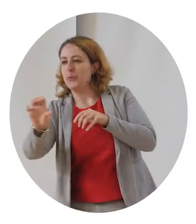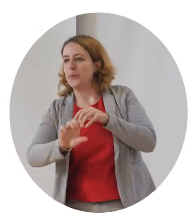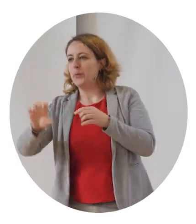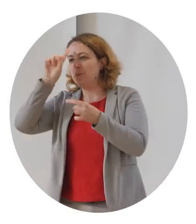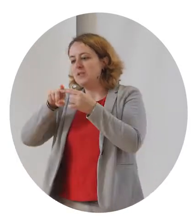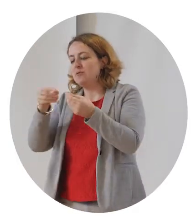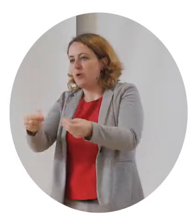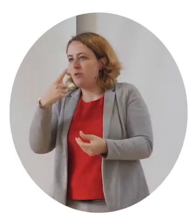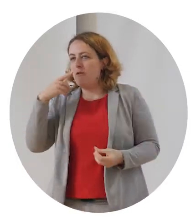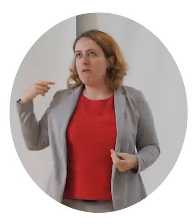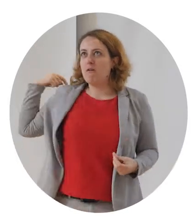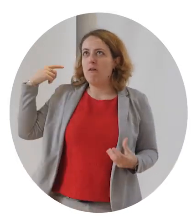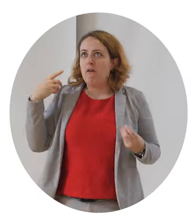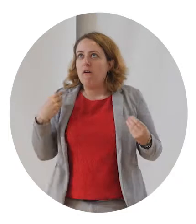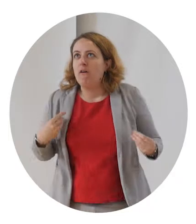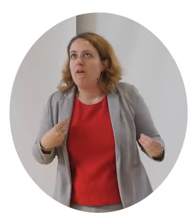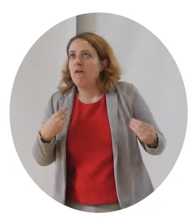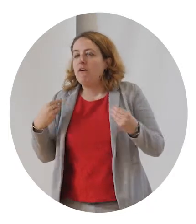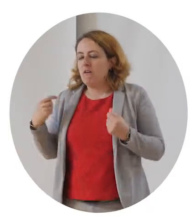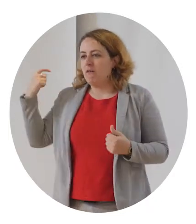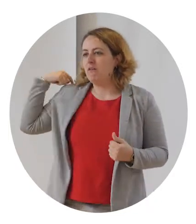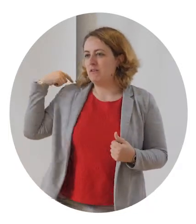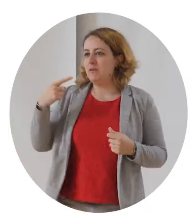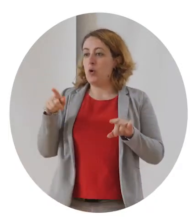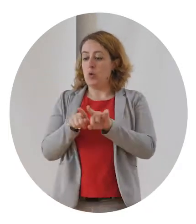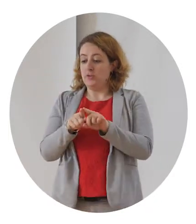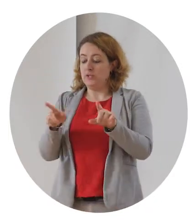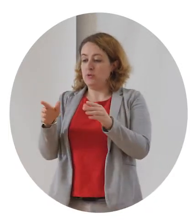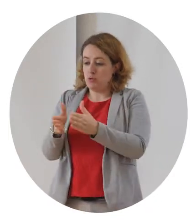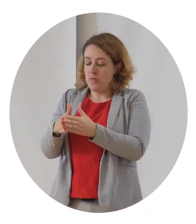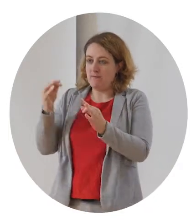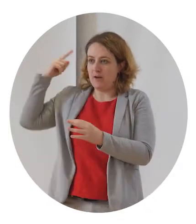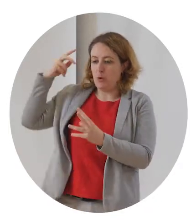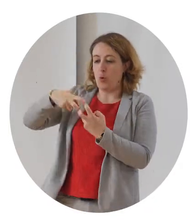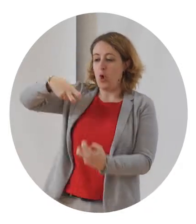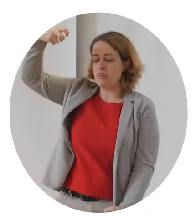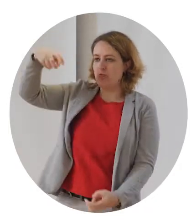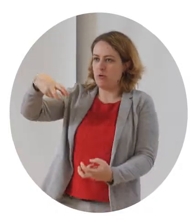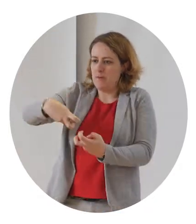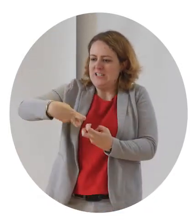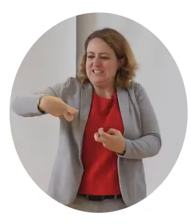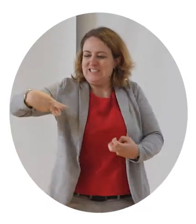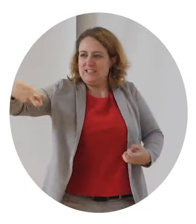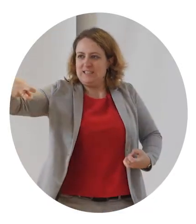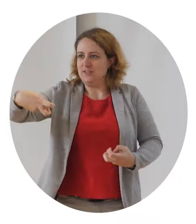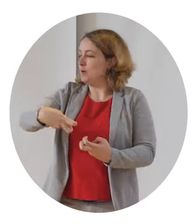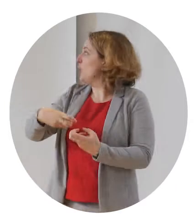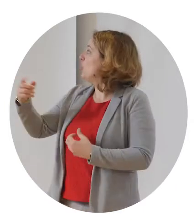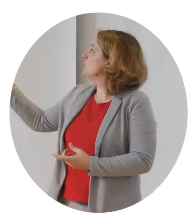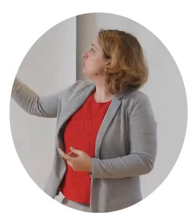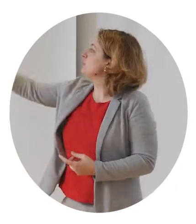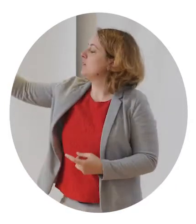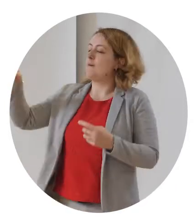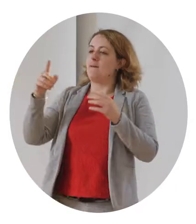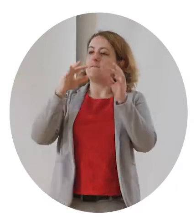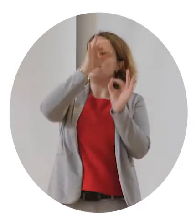vertébrale. Il y a des exercices qui permettent d'allonger la colonne vertébrale. Ici, là, c'est passé dans des fils, mais ça